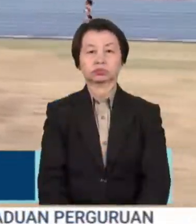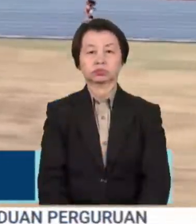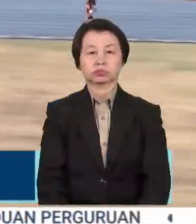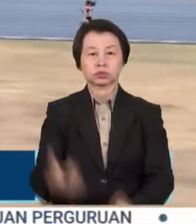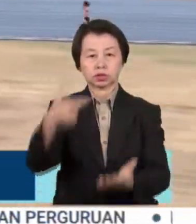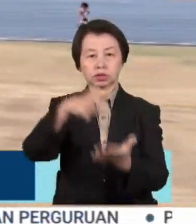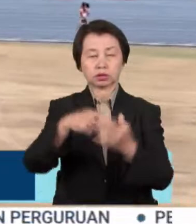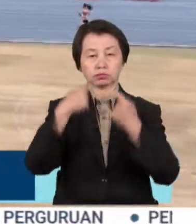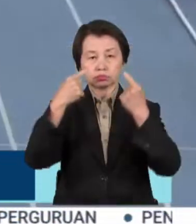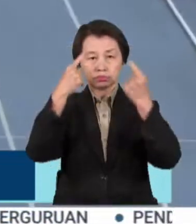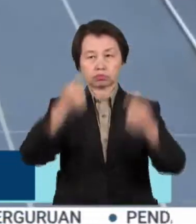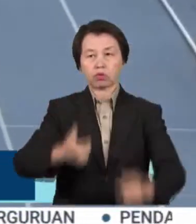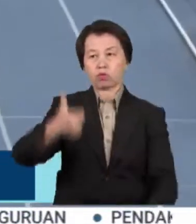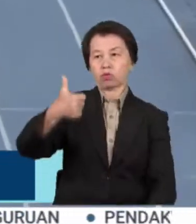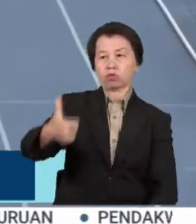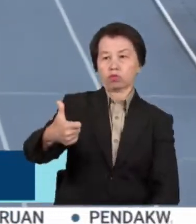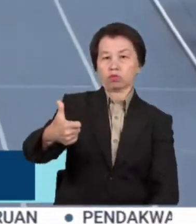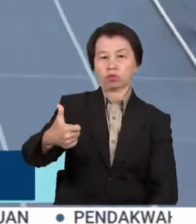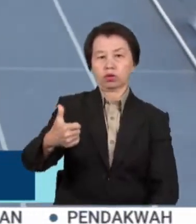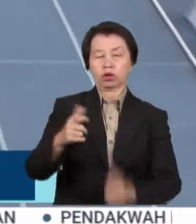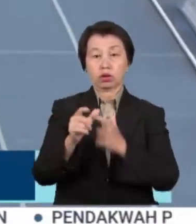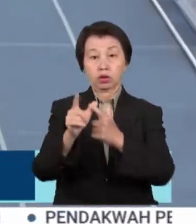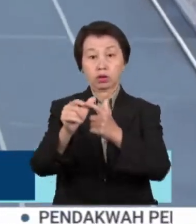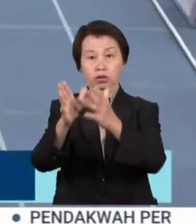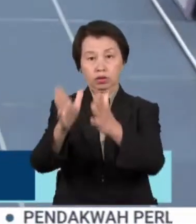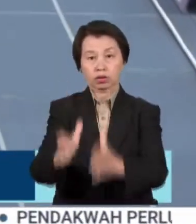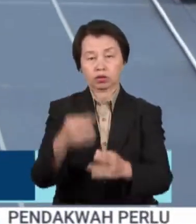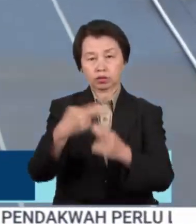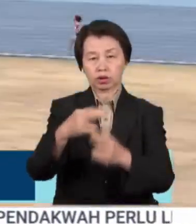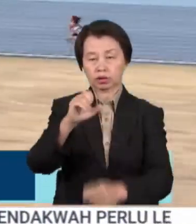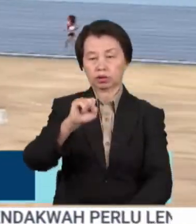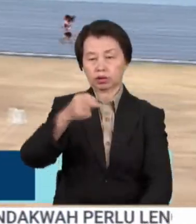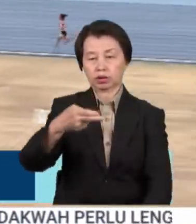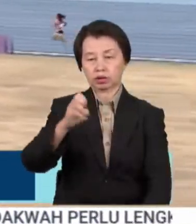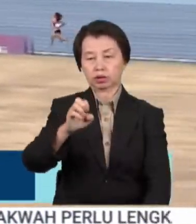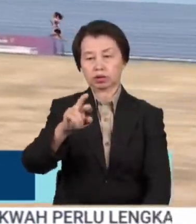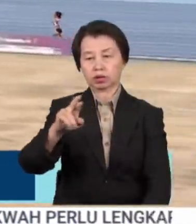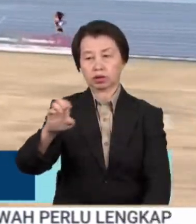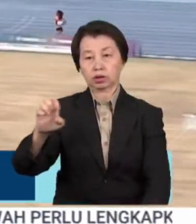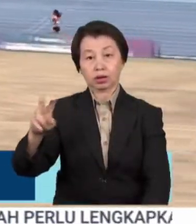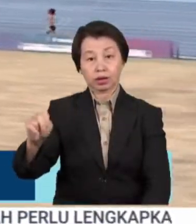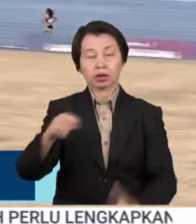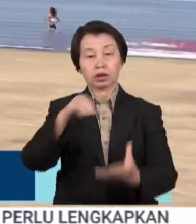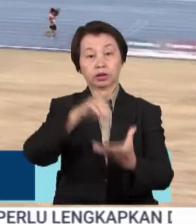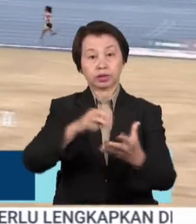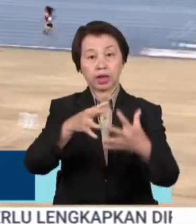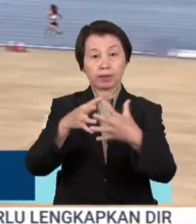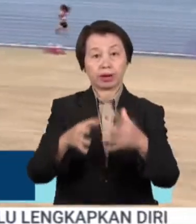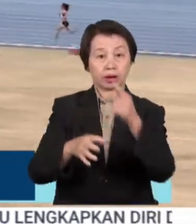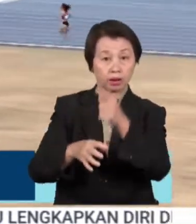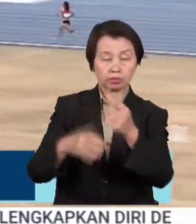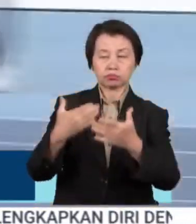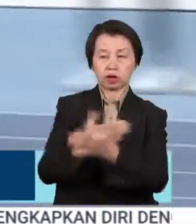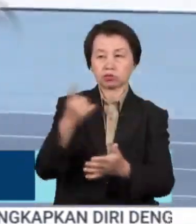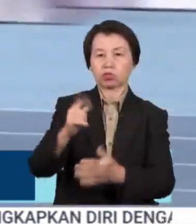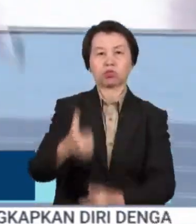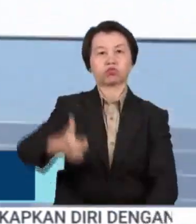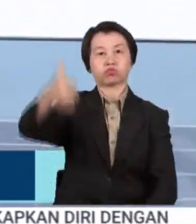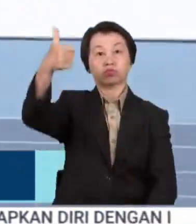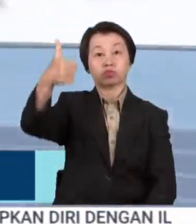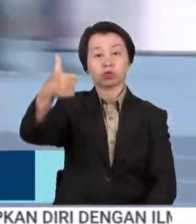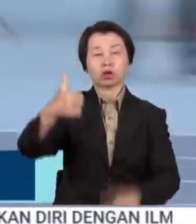Lagi pencapaian membanggakan dilakar atlet olahraga Sherin Samson Valaboy di Amerika Syarikat. Terbaru, beliau menjuarai